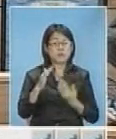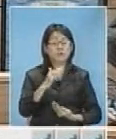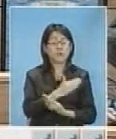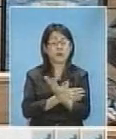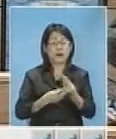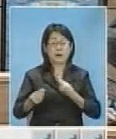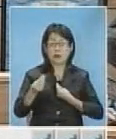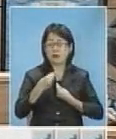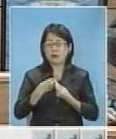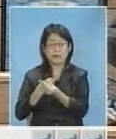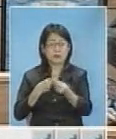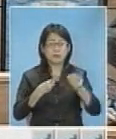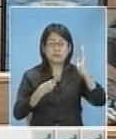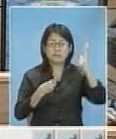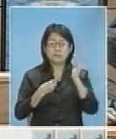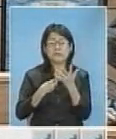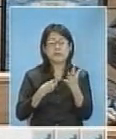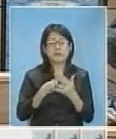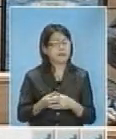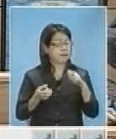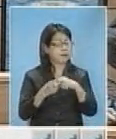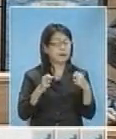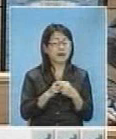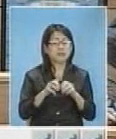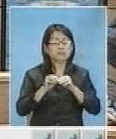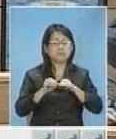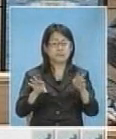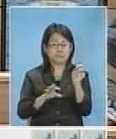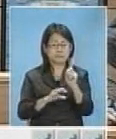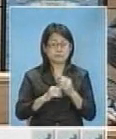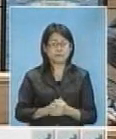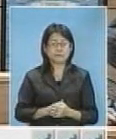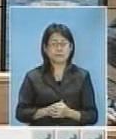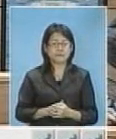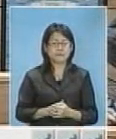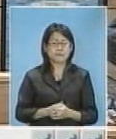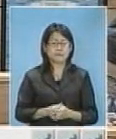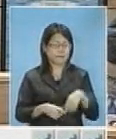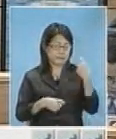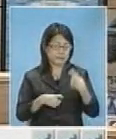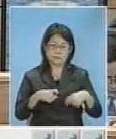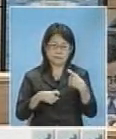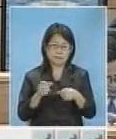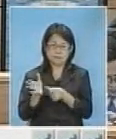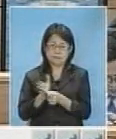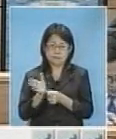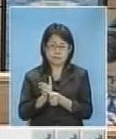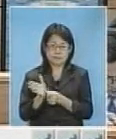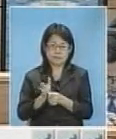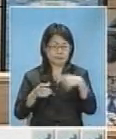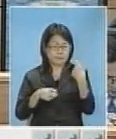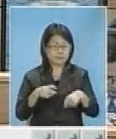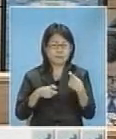เราและสิ่งที่เกิดขึ้นคืออะไรสิ่งที่เกิดขึ้นก็คือความหละหลวมสิ่งที่เกิดขึ้นก็คือความไม่ชัดเจ